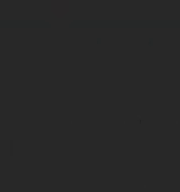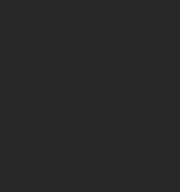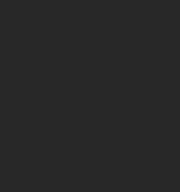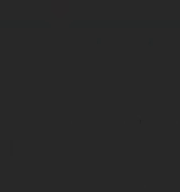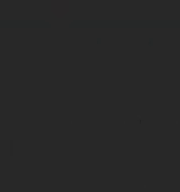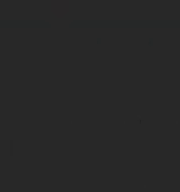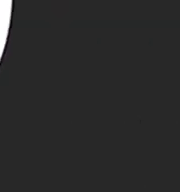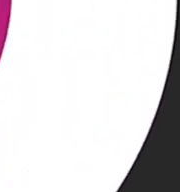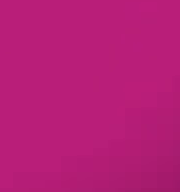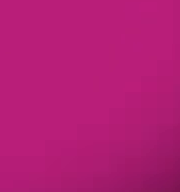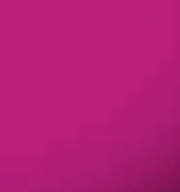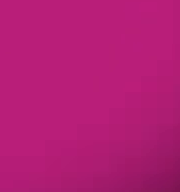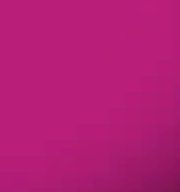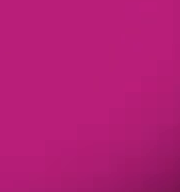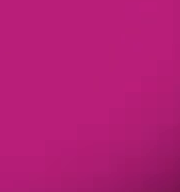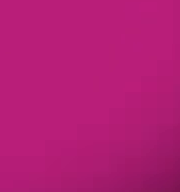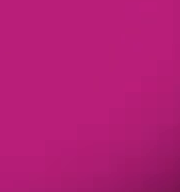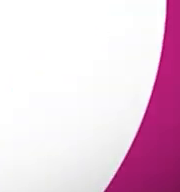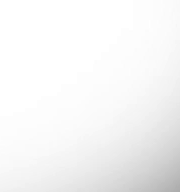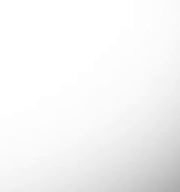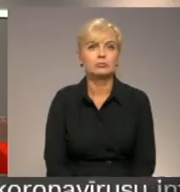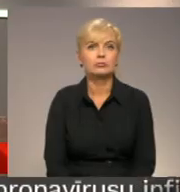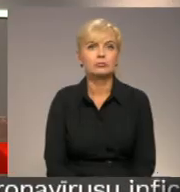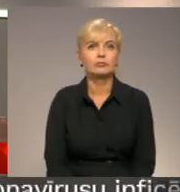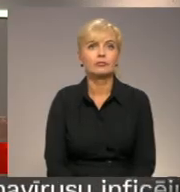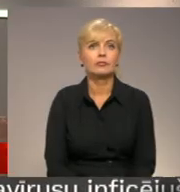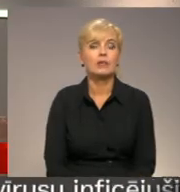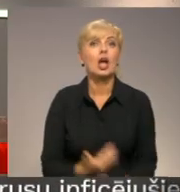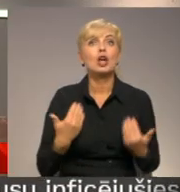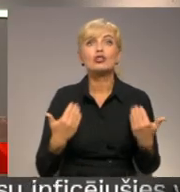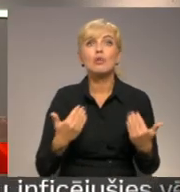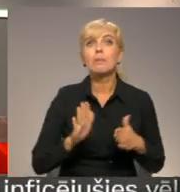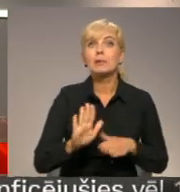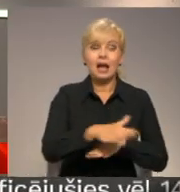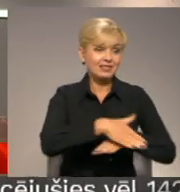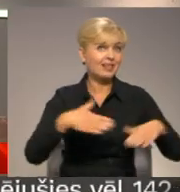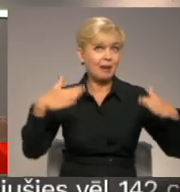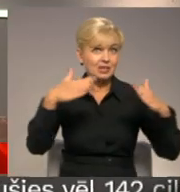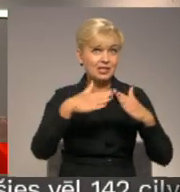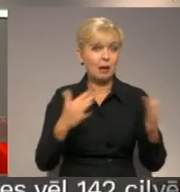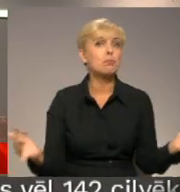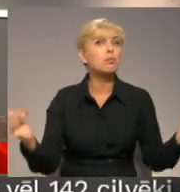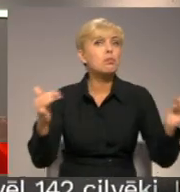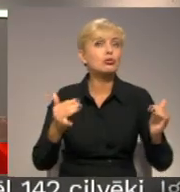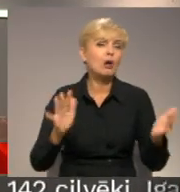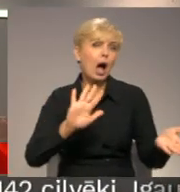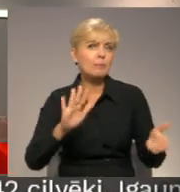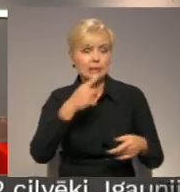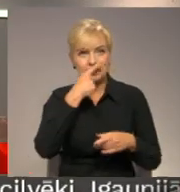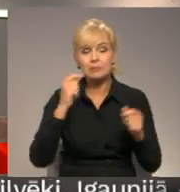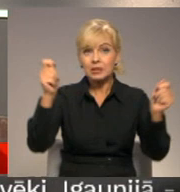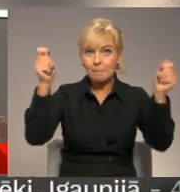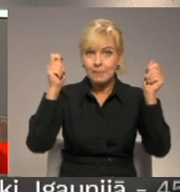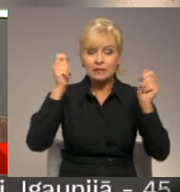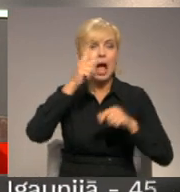Re, viss ēters ir te! Šodien pie Saeimas nama bija pulcējušies ap 100